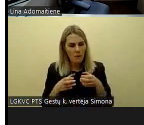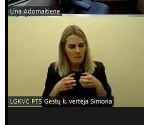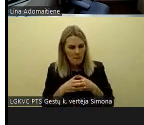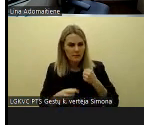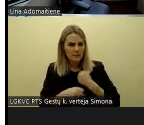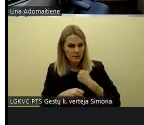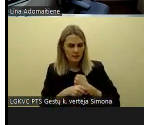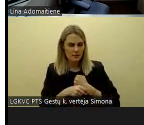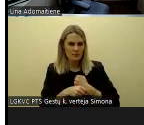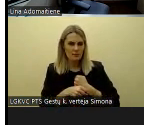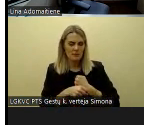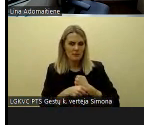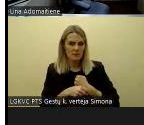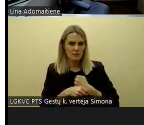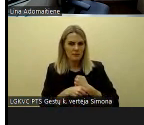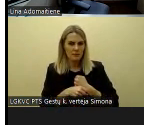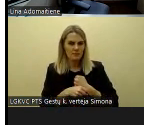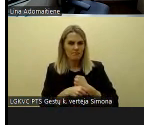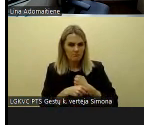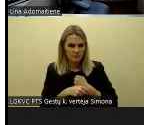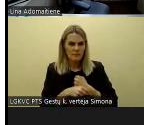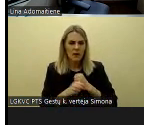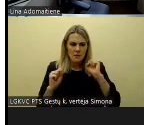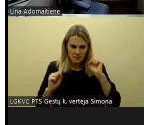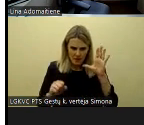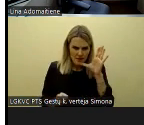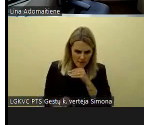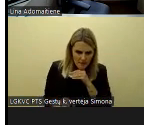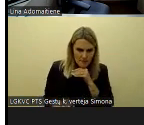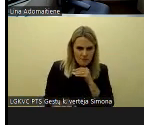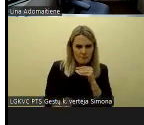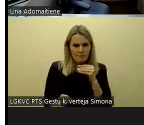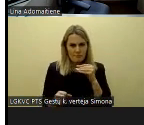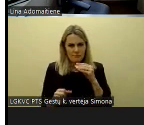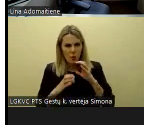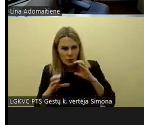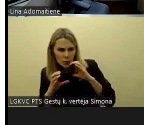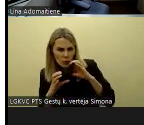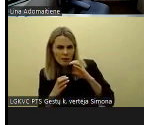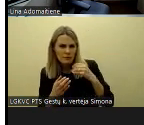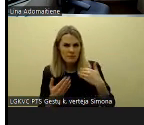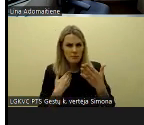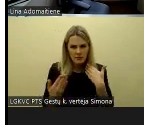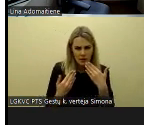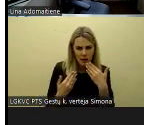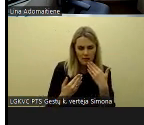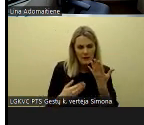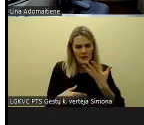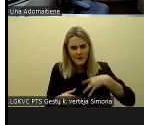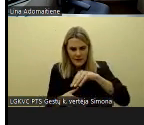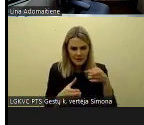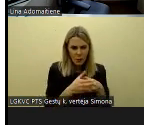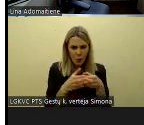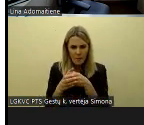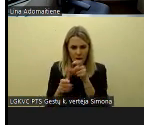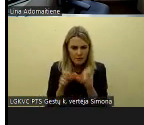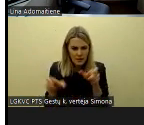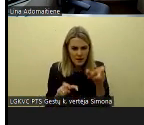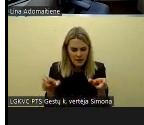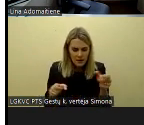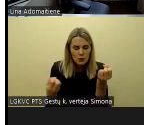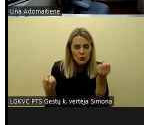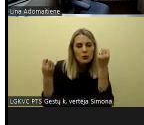kuomet gebama efektyviai bendrauti, komunikuoti, užtikrinant, kad visi komandos nariai aiškiau